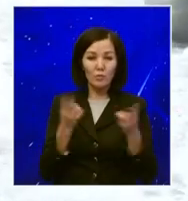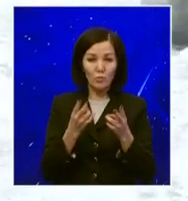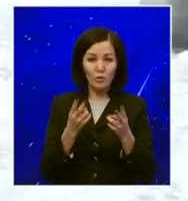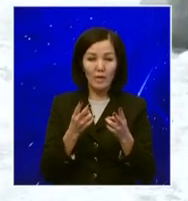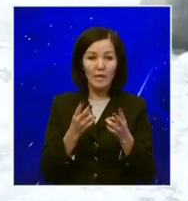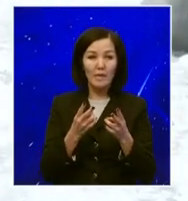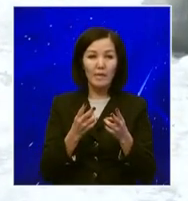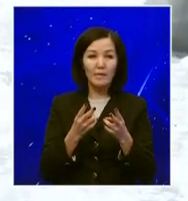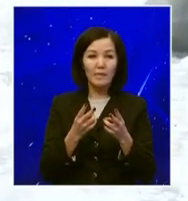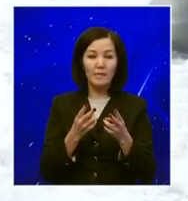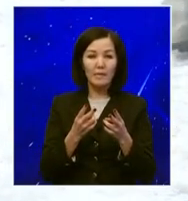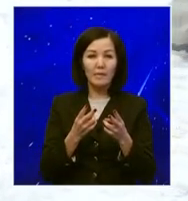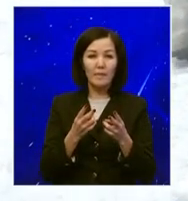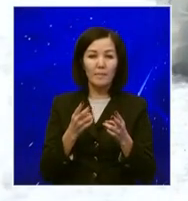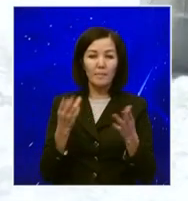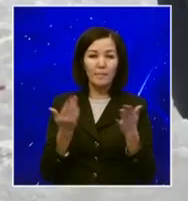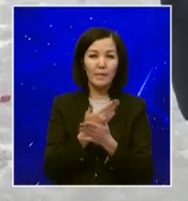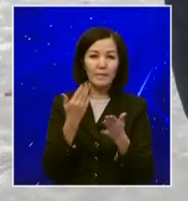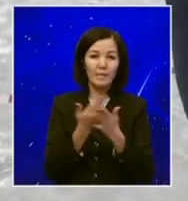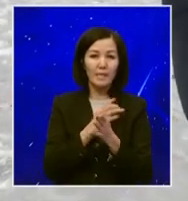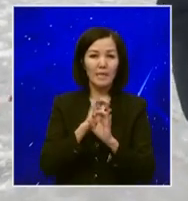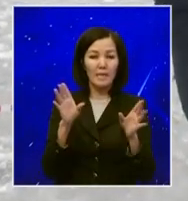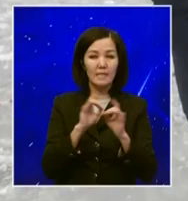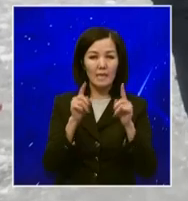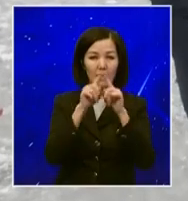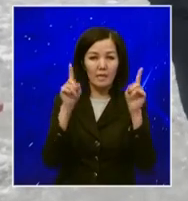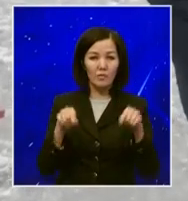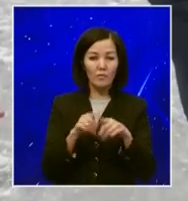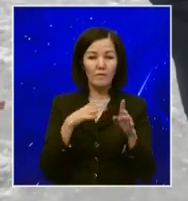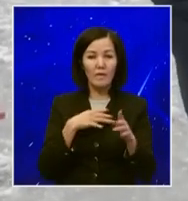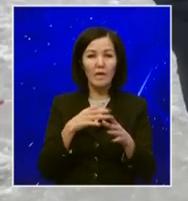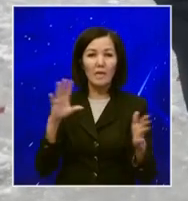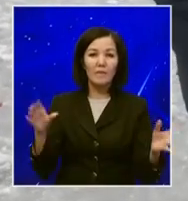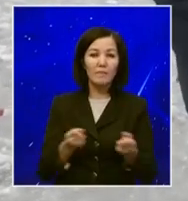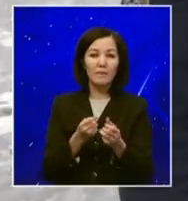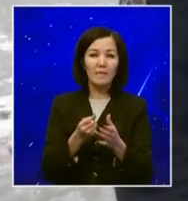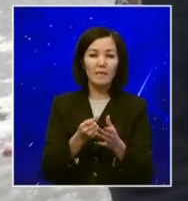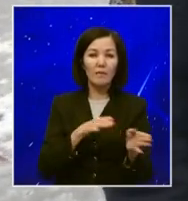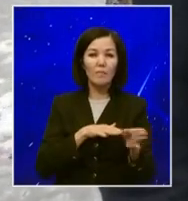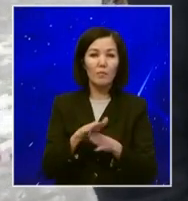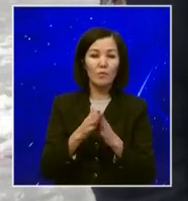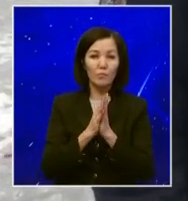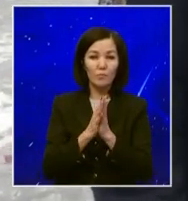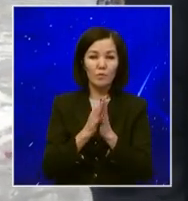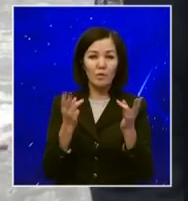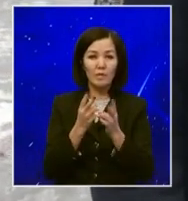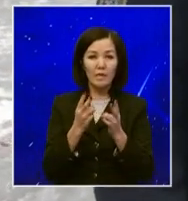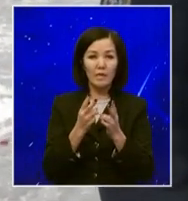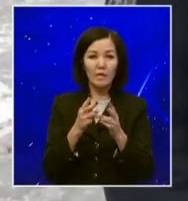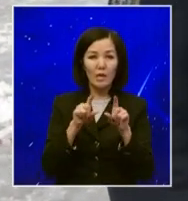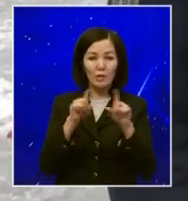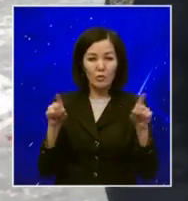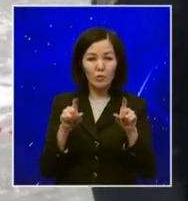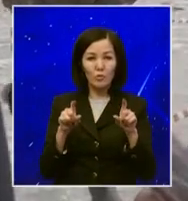провели профилактические беседы с гражданами и раздали специальные листовки. Спасатели просят помнить о неоднородной структуре льда и